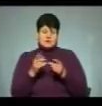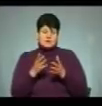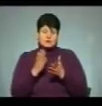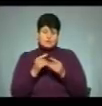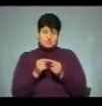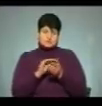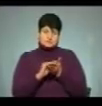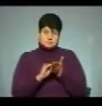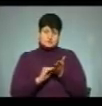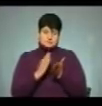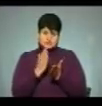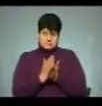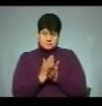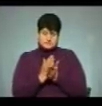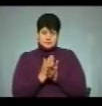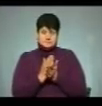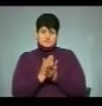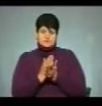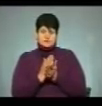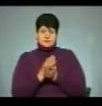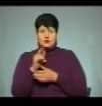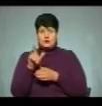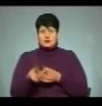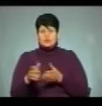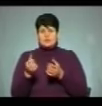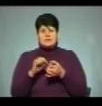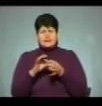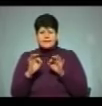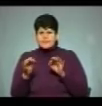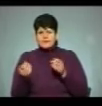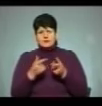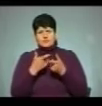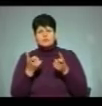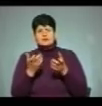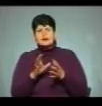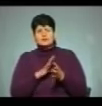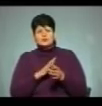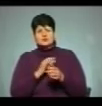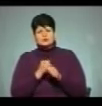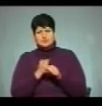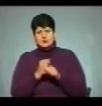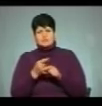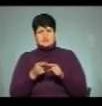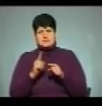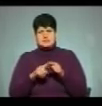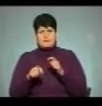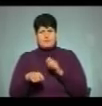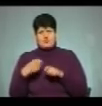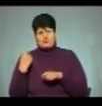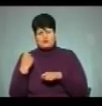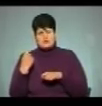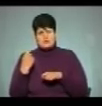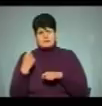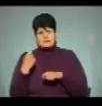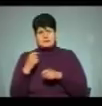при співпадінні в базі цих номер постанови і номер транспортного засобу, людина отримає детальну інформацію про те, де було вчинено неї дане порушення